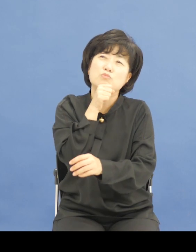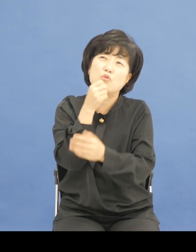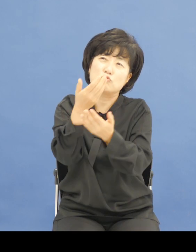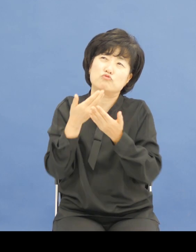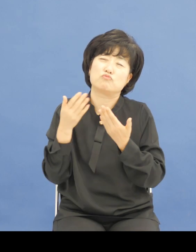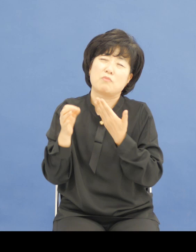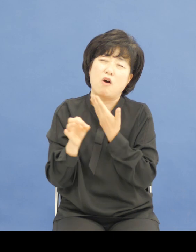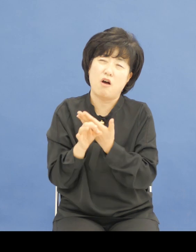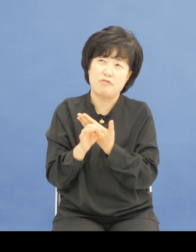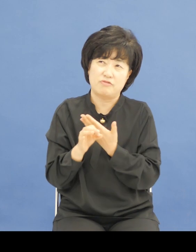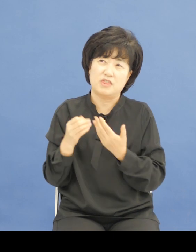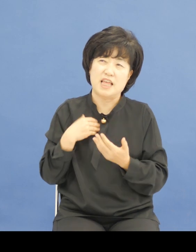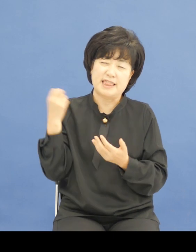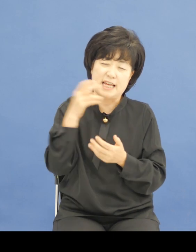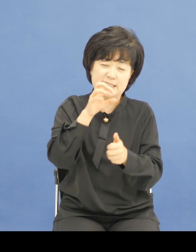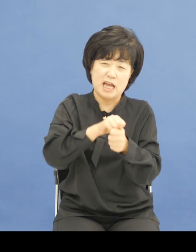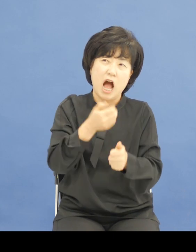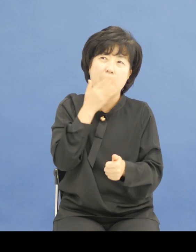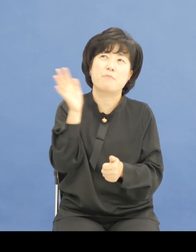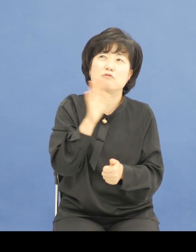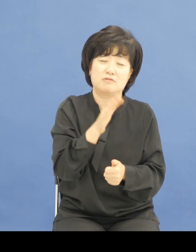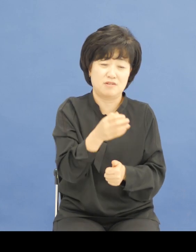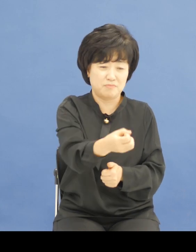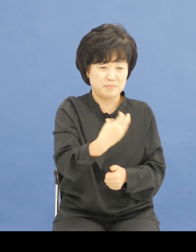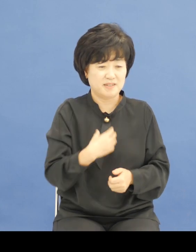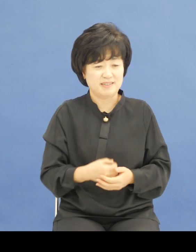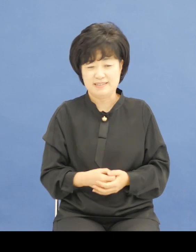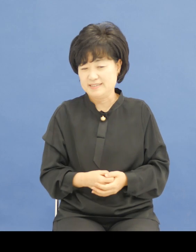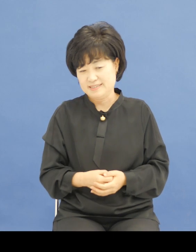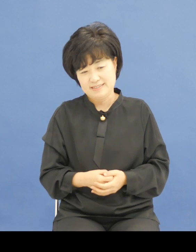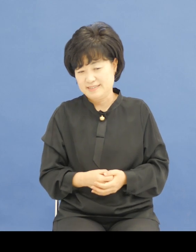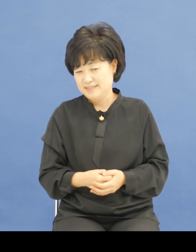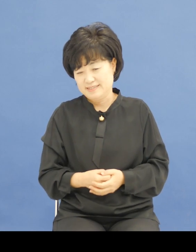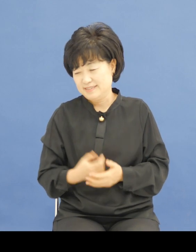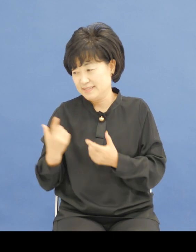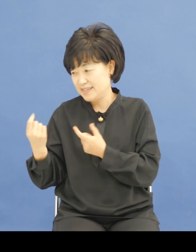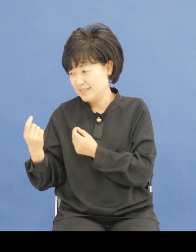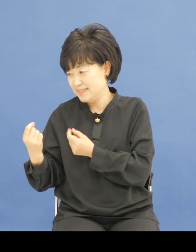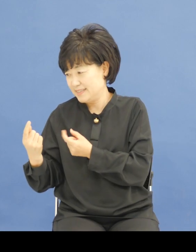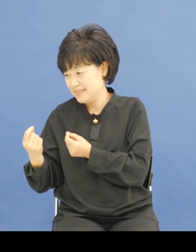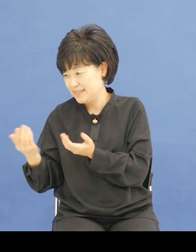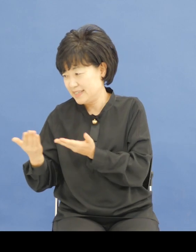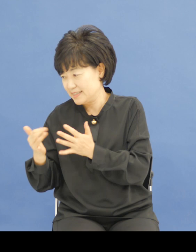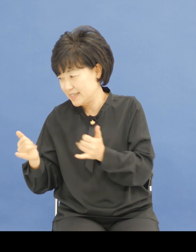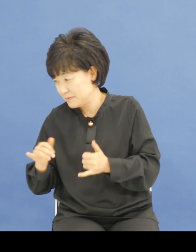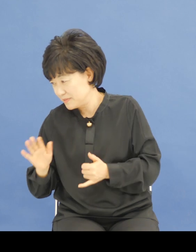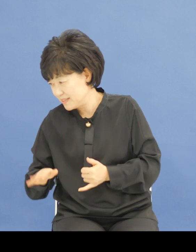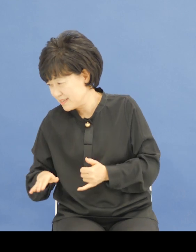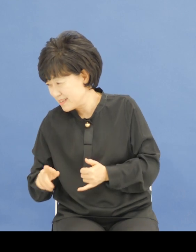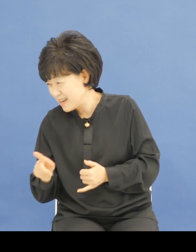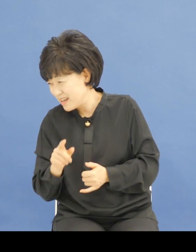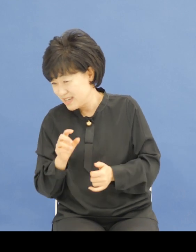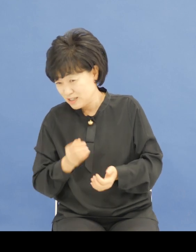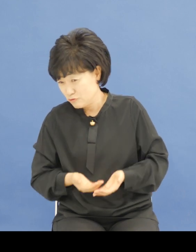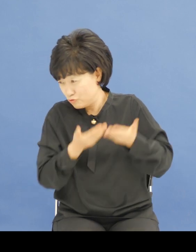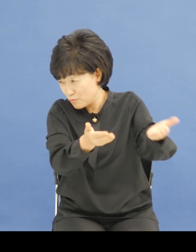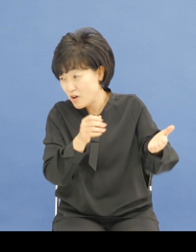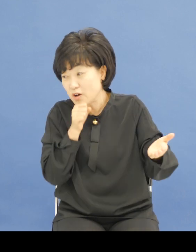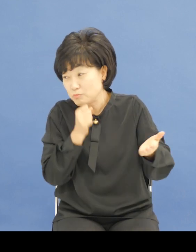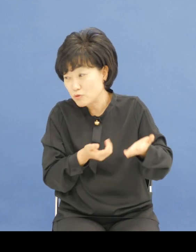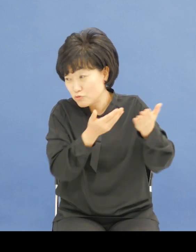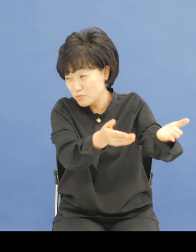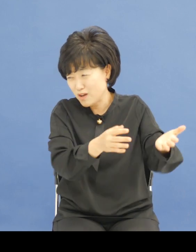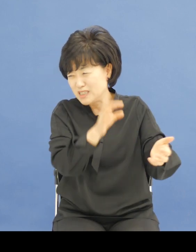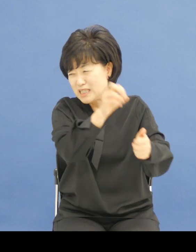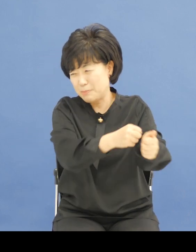사람들 주문 또 잡아먹으니까 네. 아, 우리가 그 염소 농장을 해서 그 학비를 학교다 갖다 주고